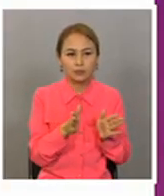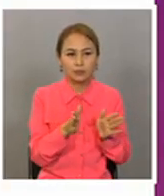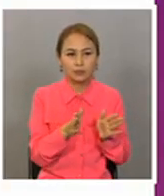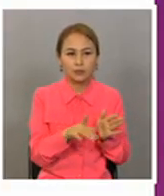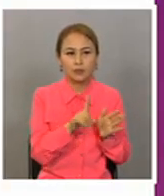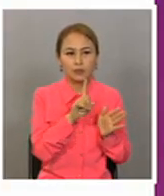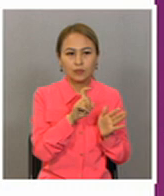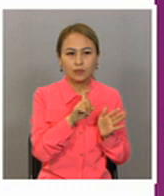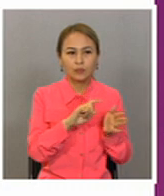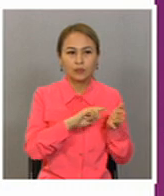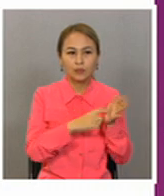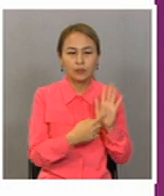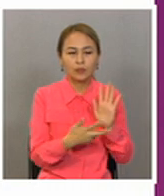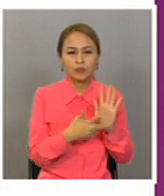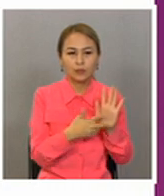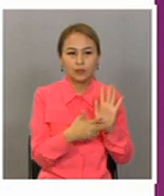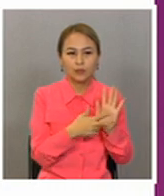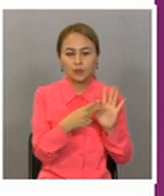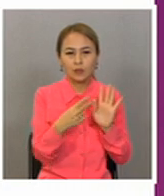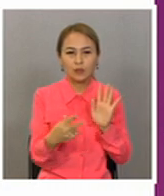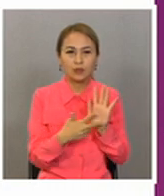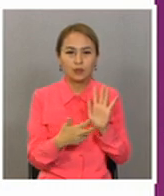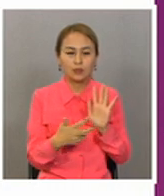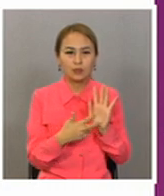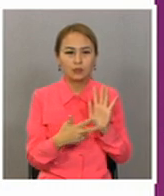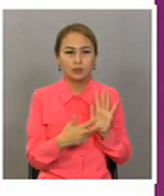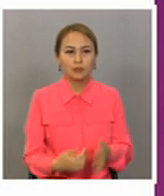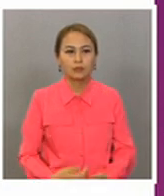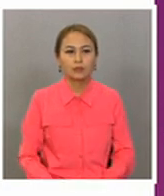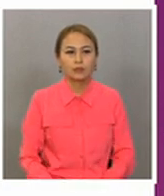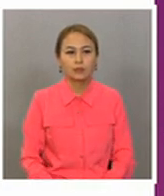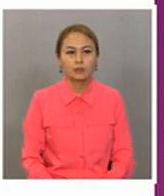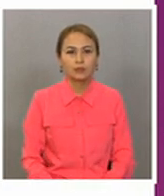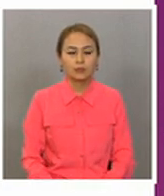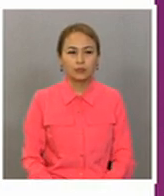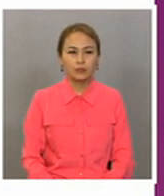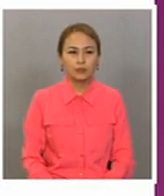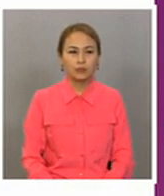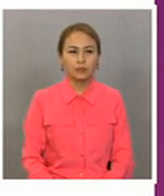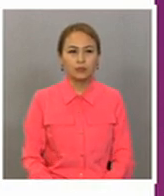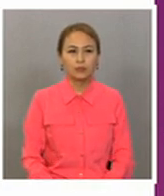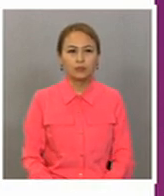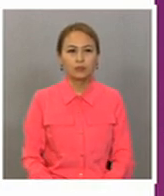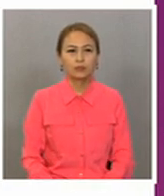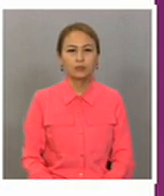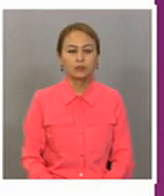100-ді тағы да 8-ге көбейтсек, өрнектің мәні 800-ге тең болады.